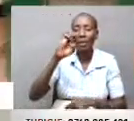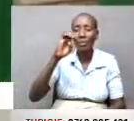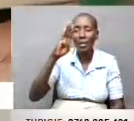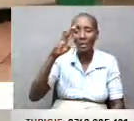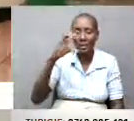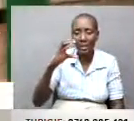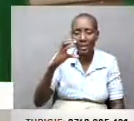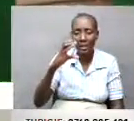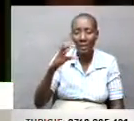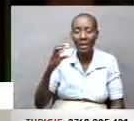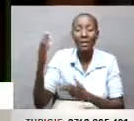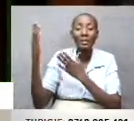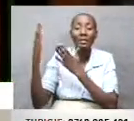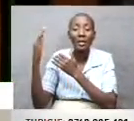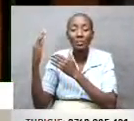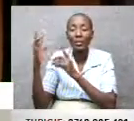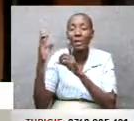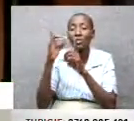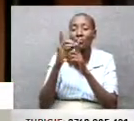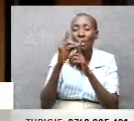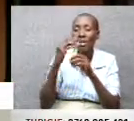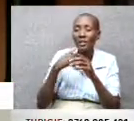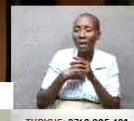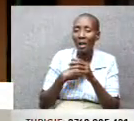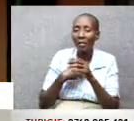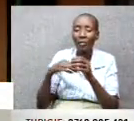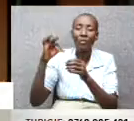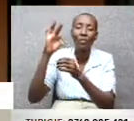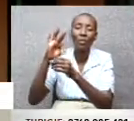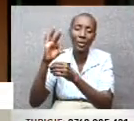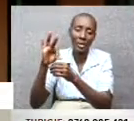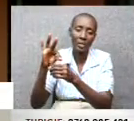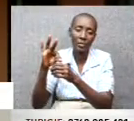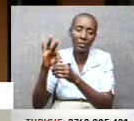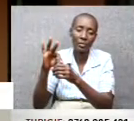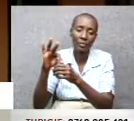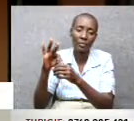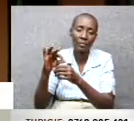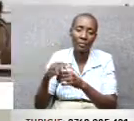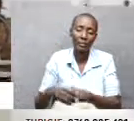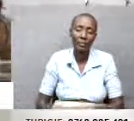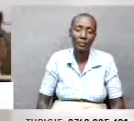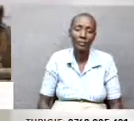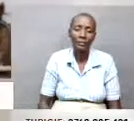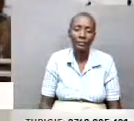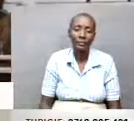IEBC ikitarajiwa kuweka tarehe mwafaka ya kufanya uchaguzi huo. Esedin Haji, TV47, katika